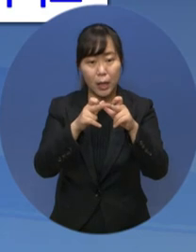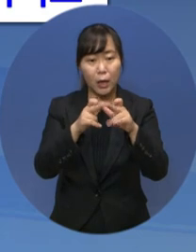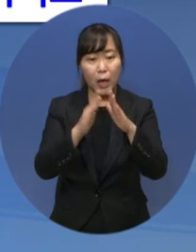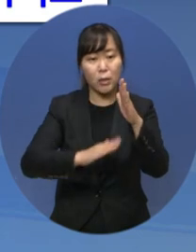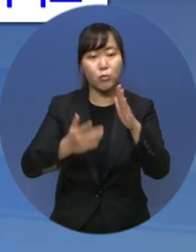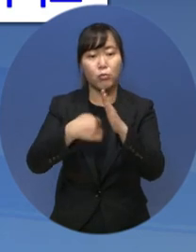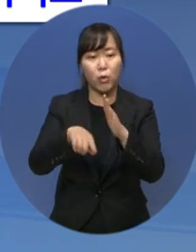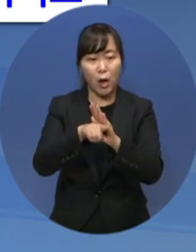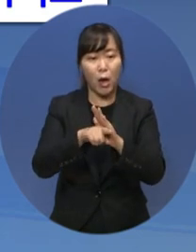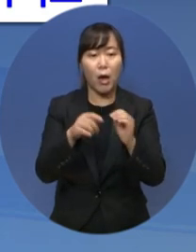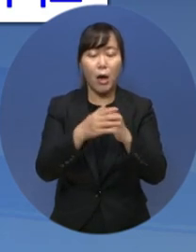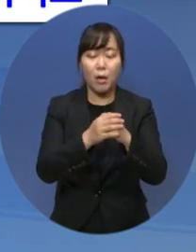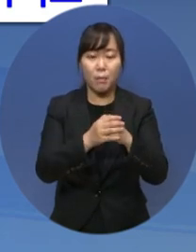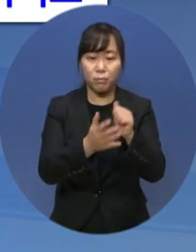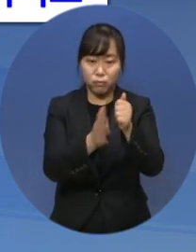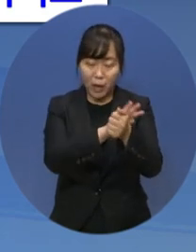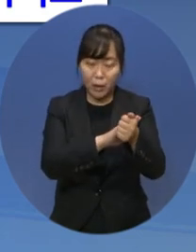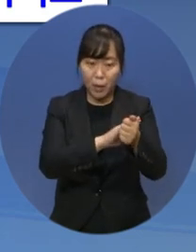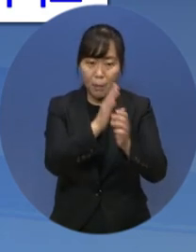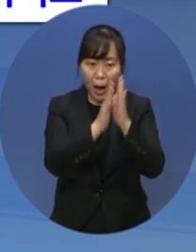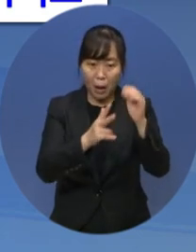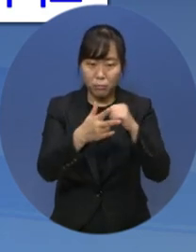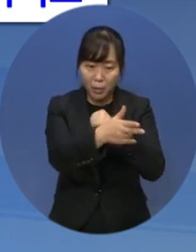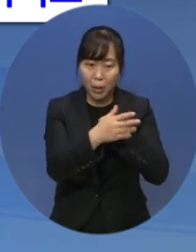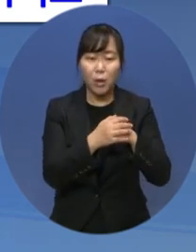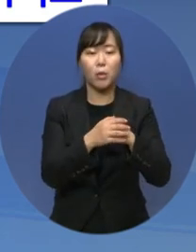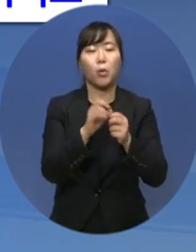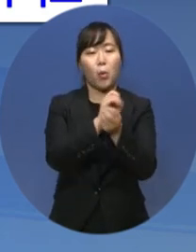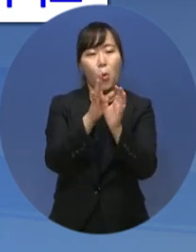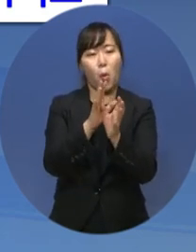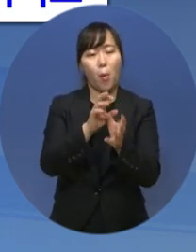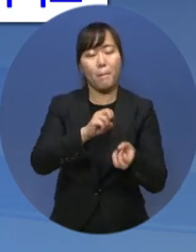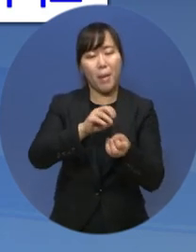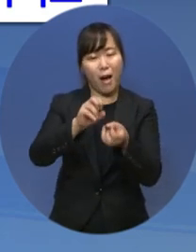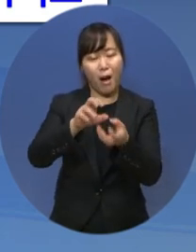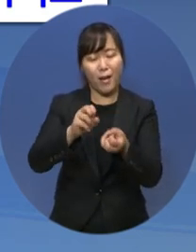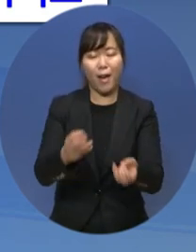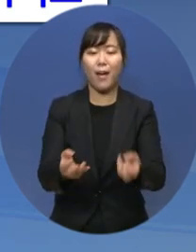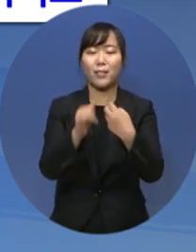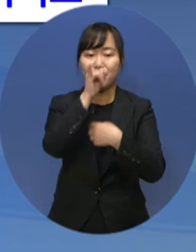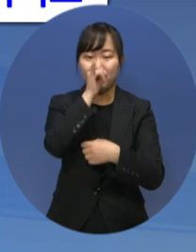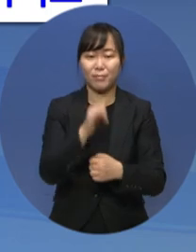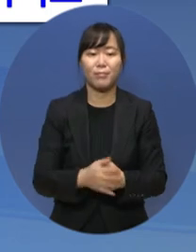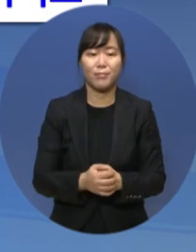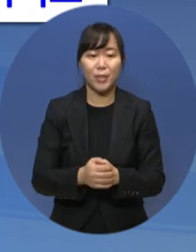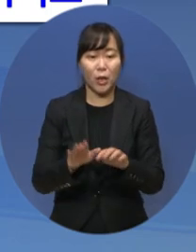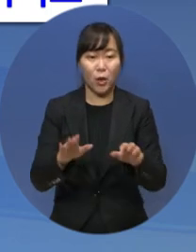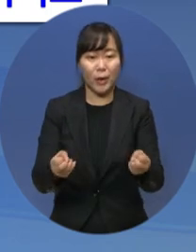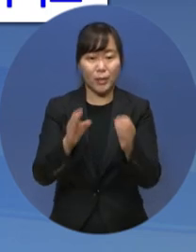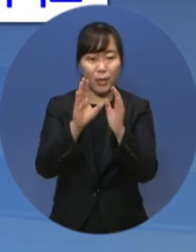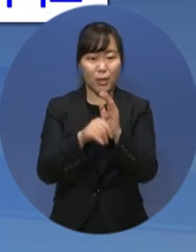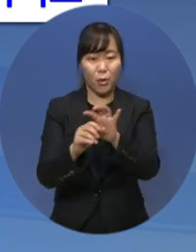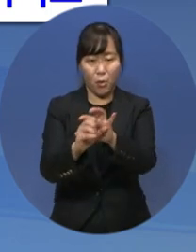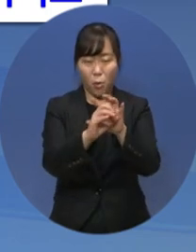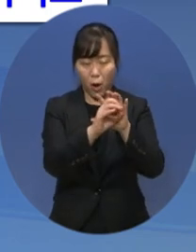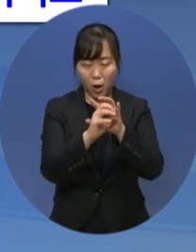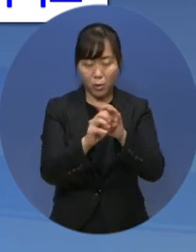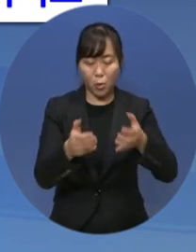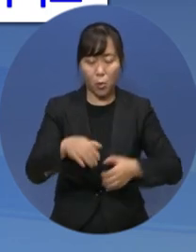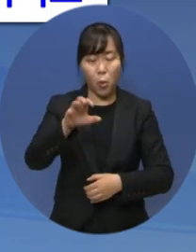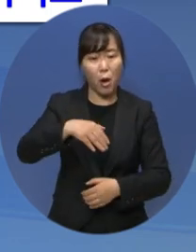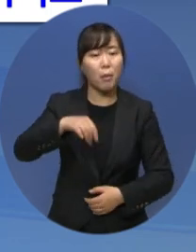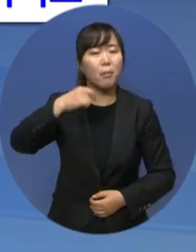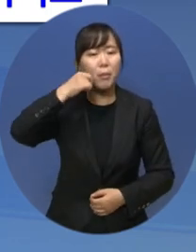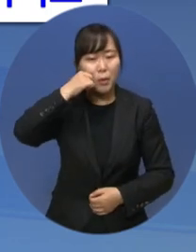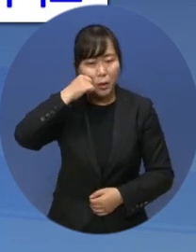서비스와 꽃바구니 배송 서비스를 지원하는 이벤트로 마련됐습니다. 이번 이벤트는 코로나19로 고향에